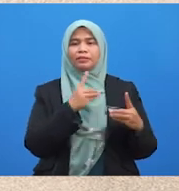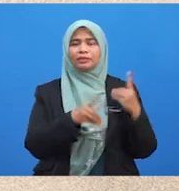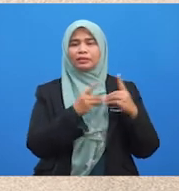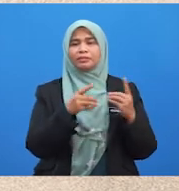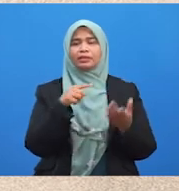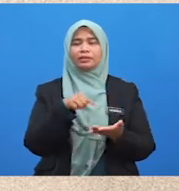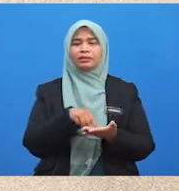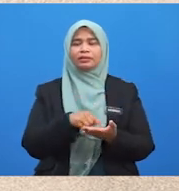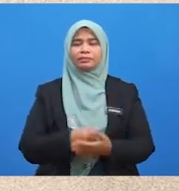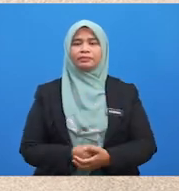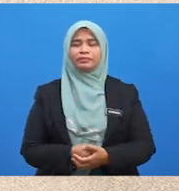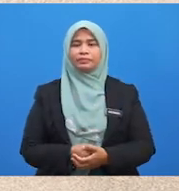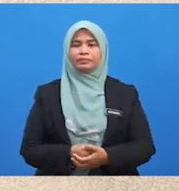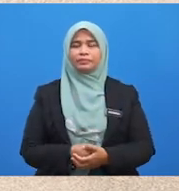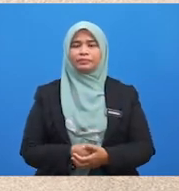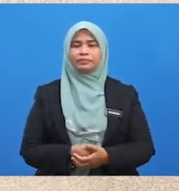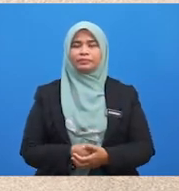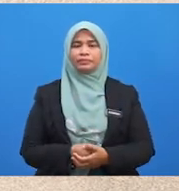ini.